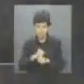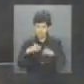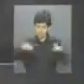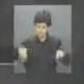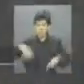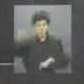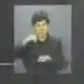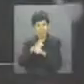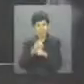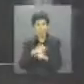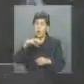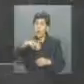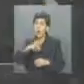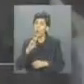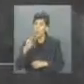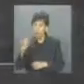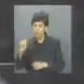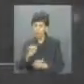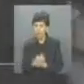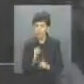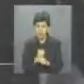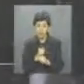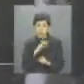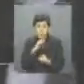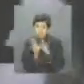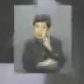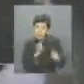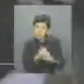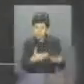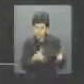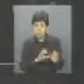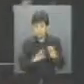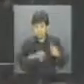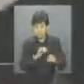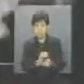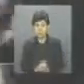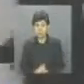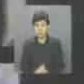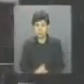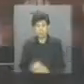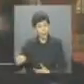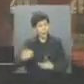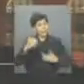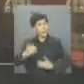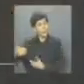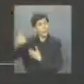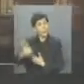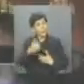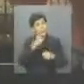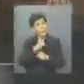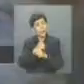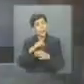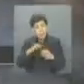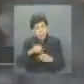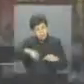สในกรุงเวียนนาก่อนนำขยะไปทิ้งในถังแยกขยะการเต้นครั้งนี้เป็นการทำแฟลชม็อบเ